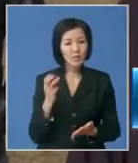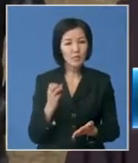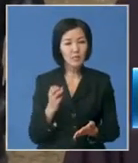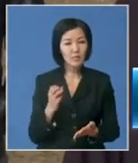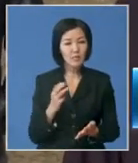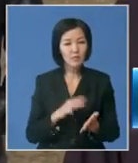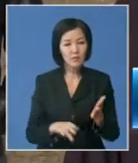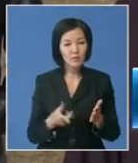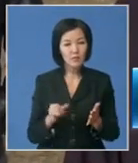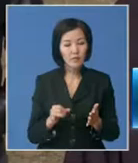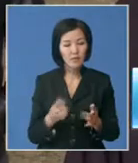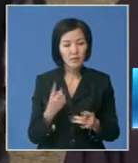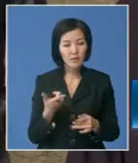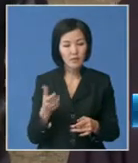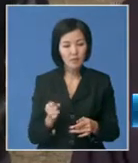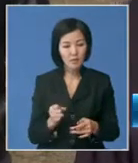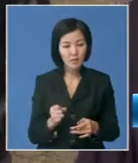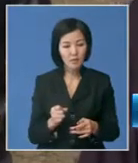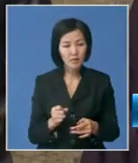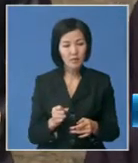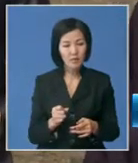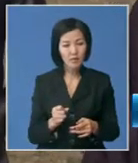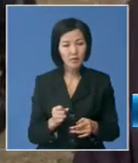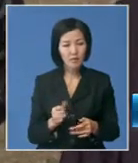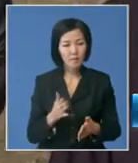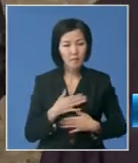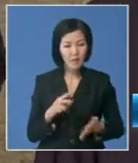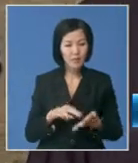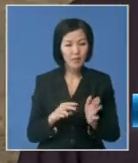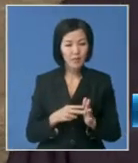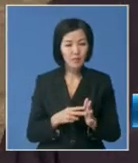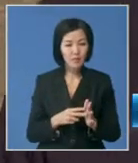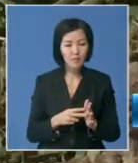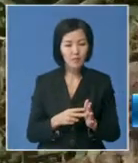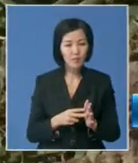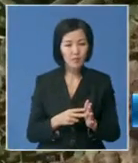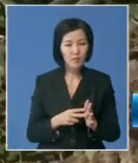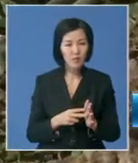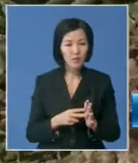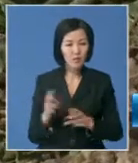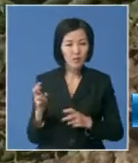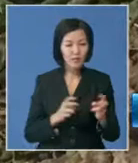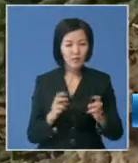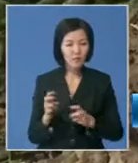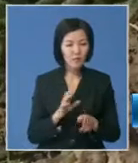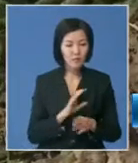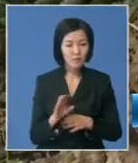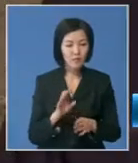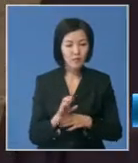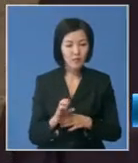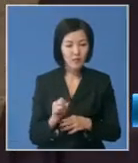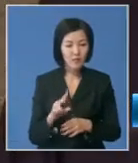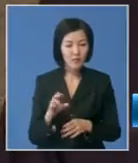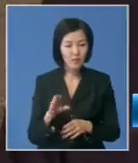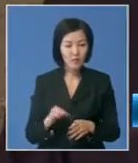размеров планируем около 16 тысяч 500 тонн так как сушки сахарный завод сахарная лапушки завод